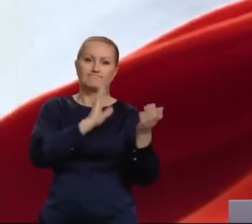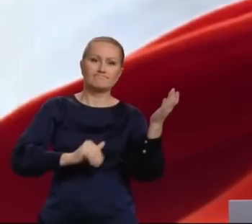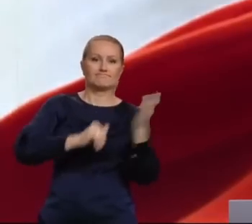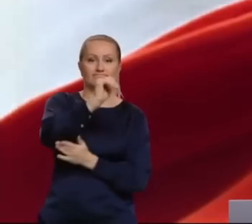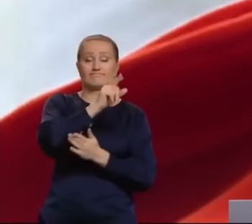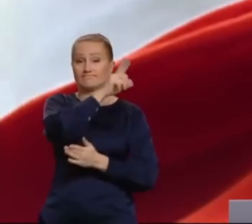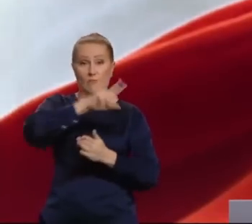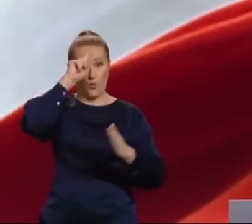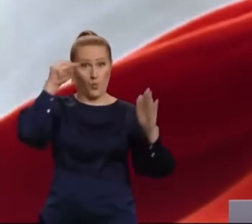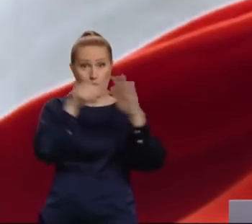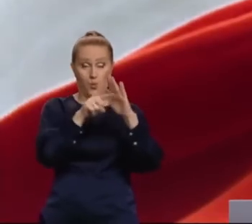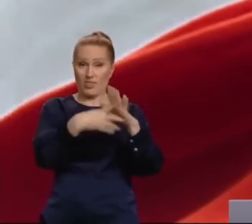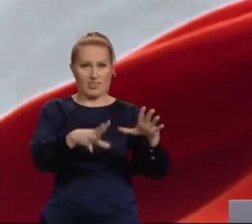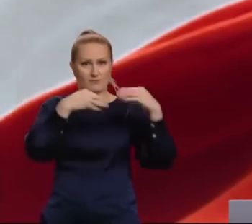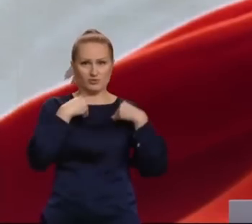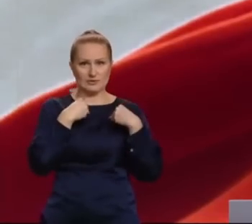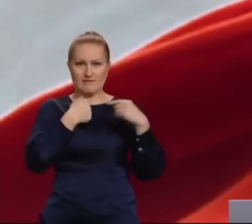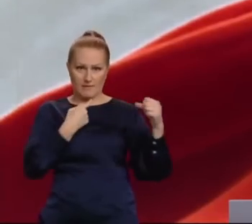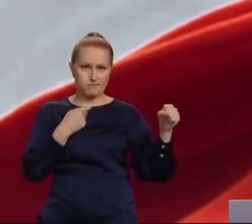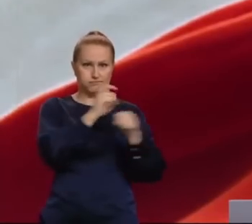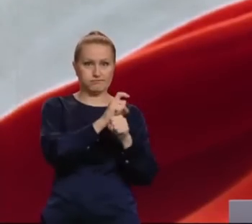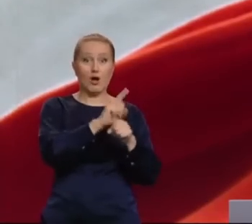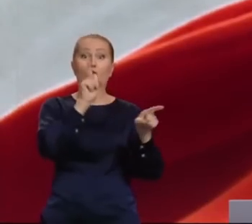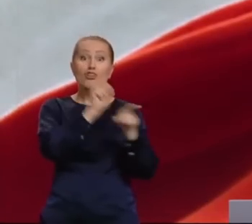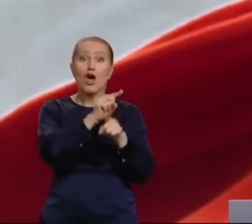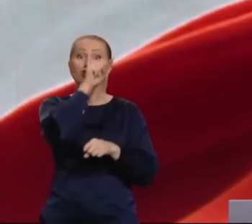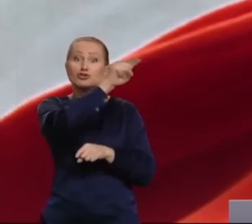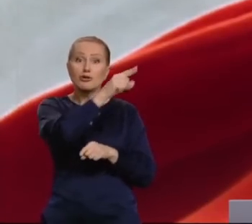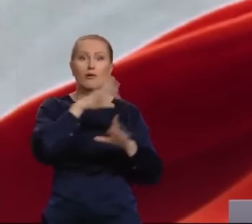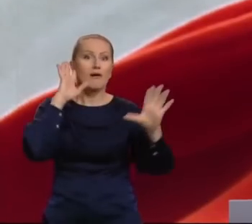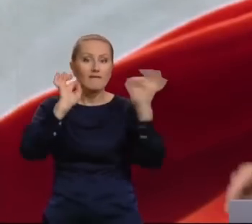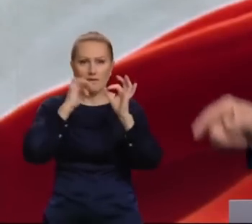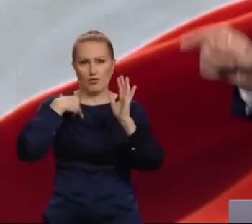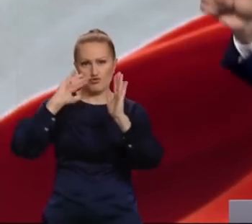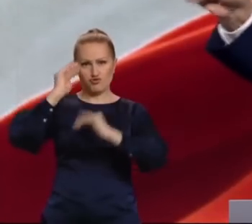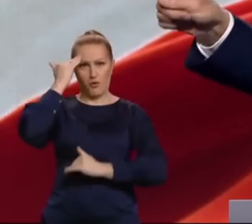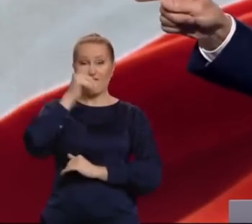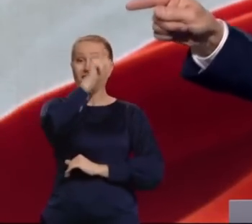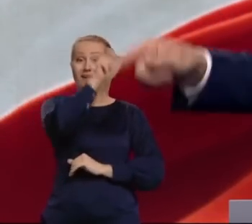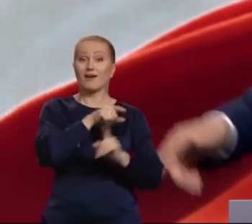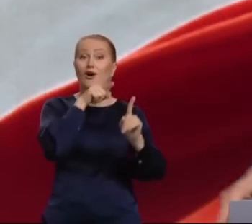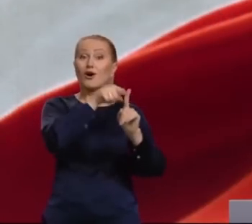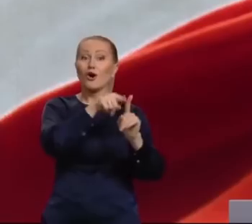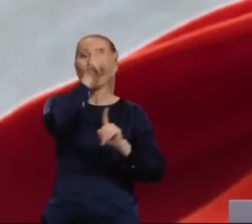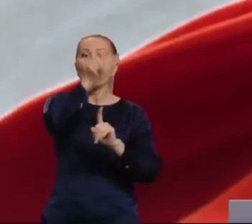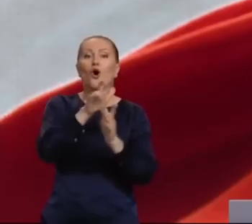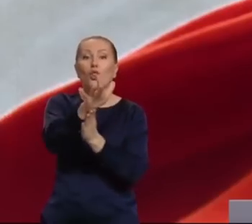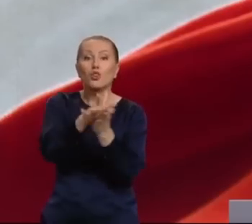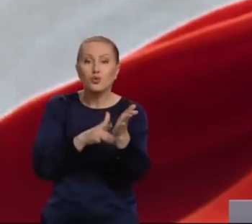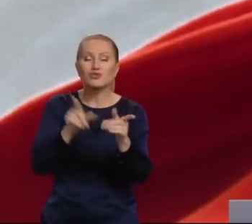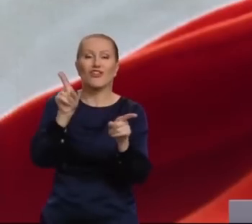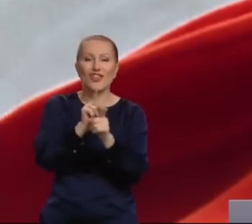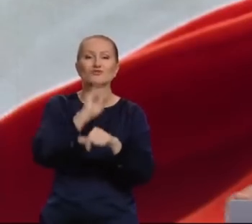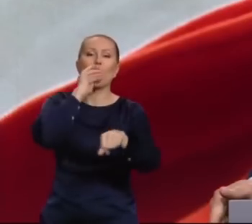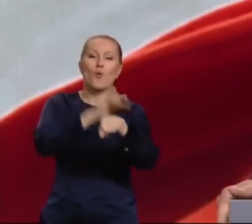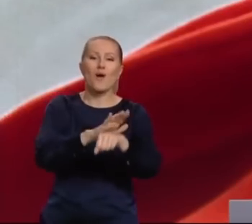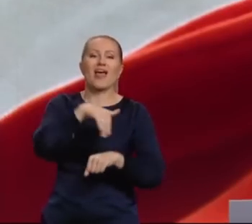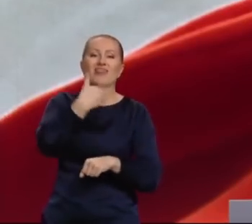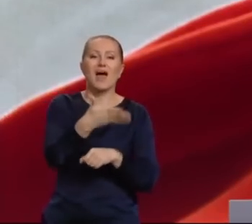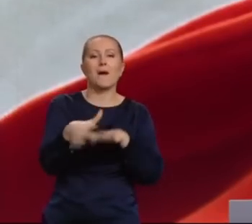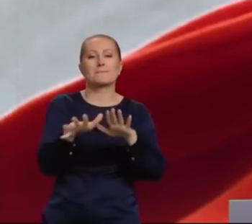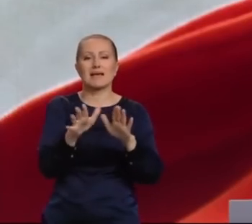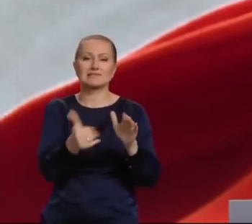nielegalnej imigracji. I tam na Radzie dowiedziałem się również, że przeciwny. Donald Tusk ma obiecane stanowisko. Za